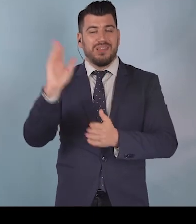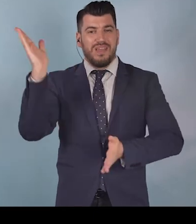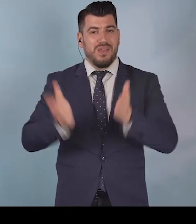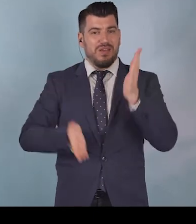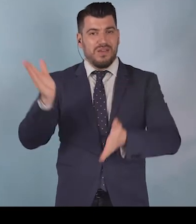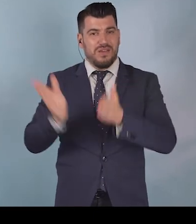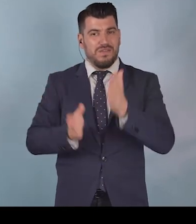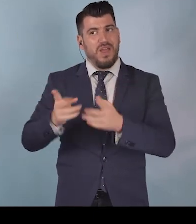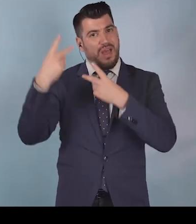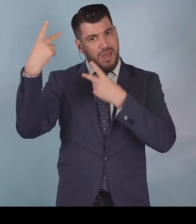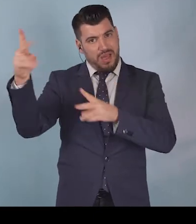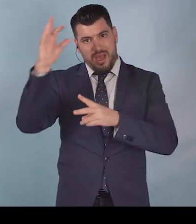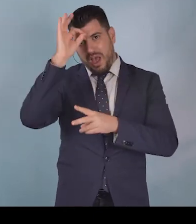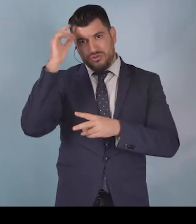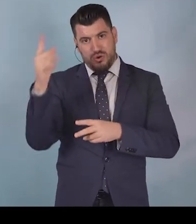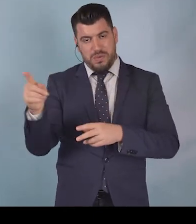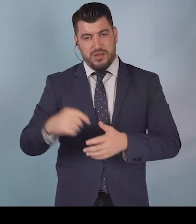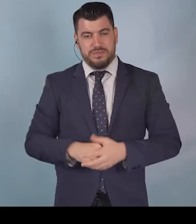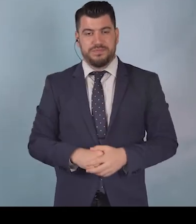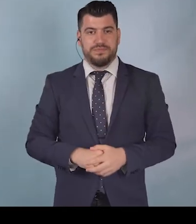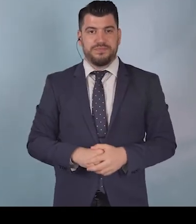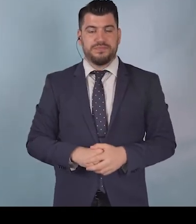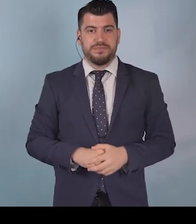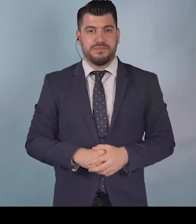βίας της ελληνικής αστυνομίας,